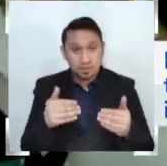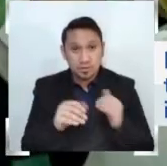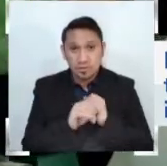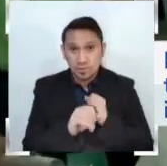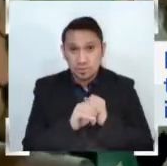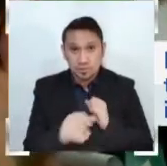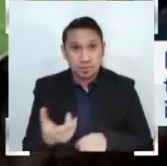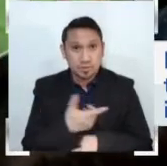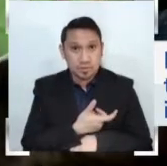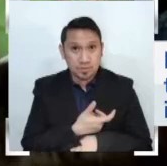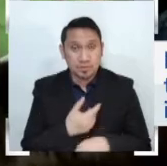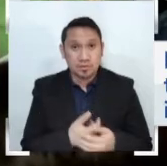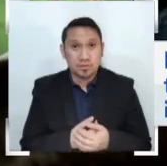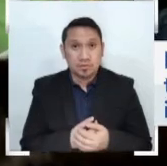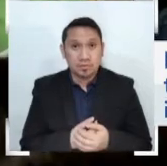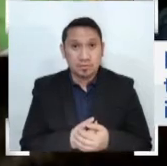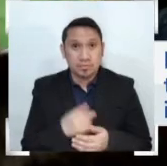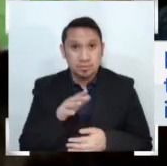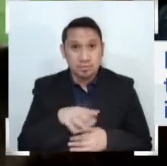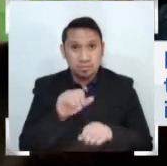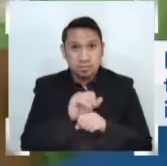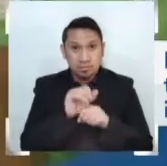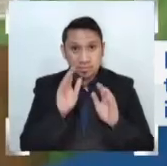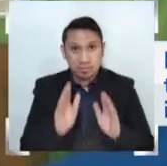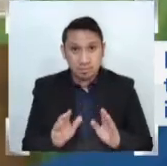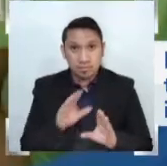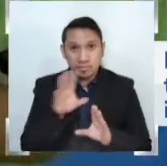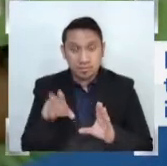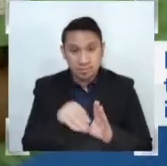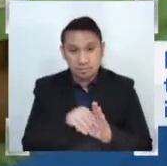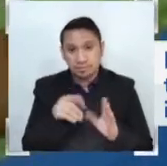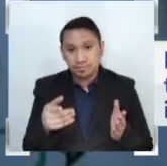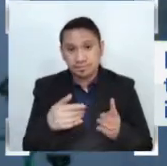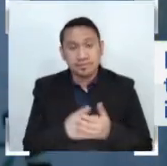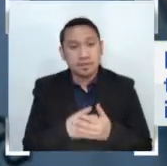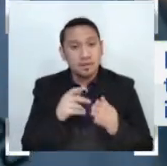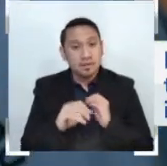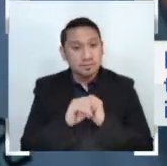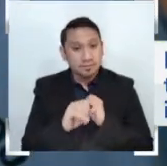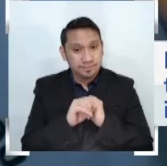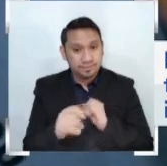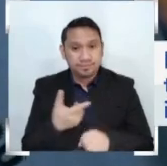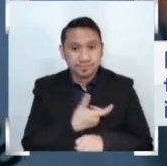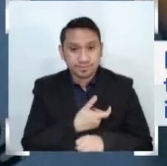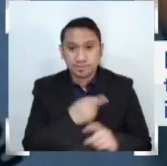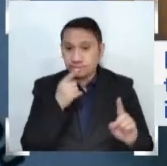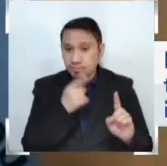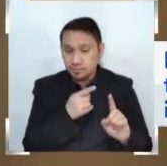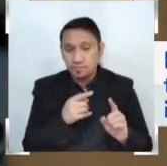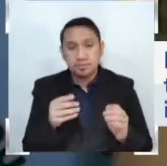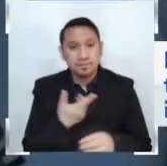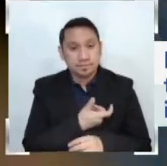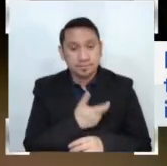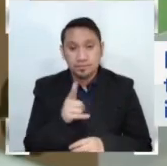ng COVID-19 booster shot sa mga manggagawa. Bahagi pa rin ito ng pinaslakas vaccination campaign kung saan target na makapagbakuna ng 23